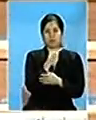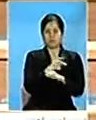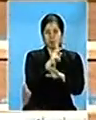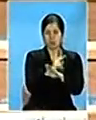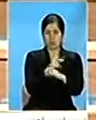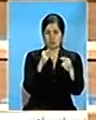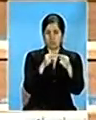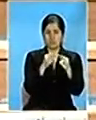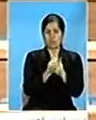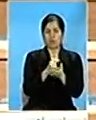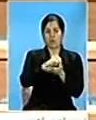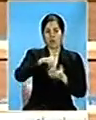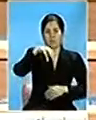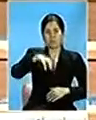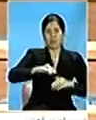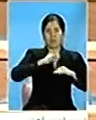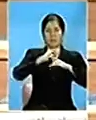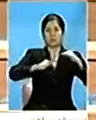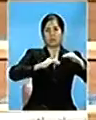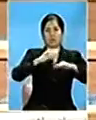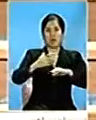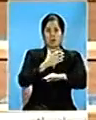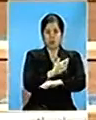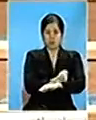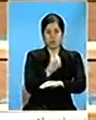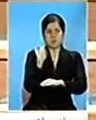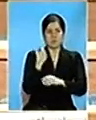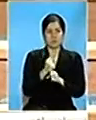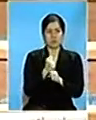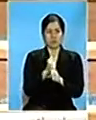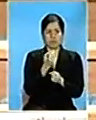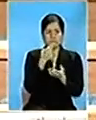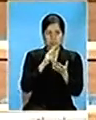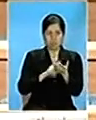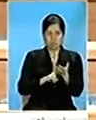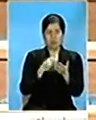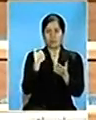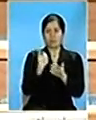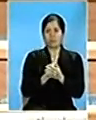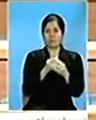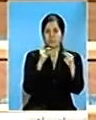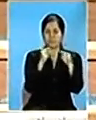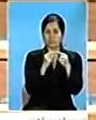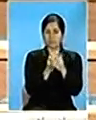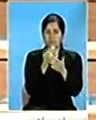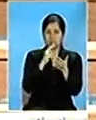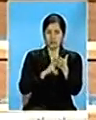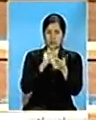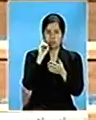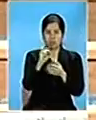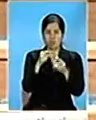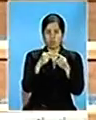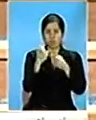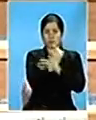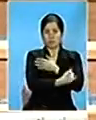พครับว่าท่านได้ทำหนังสือถึงประเทศเขมรหรือประเทศ